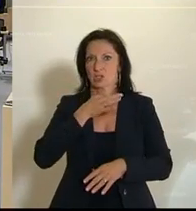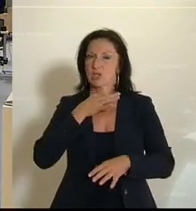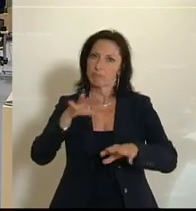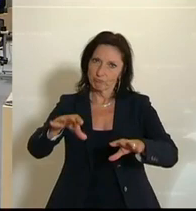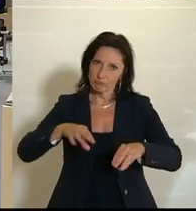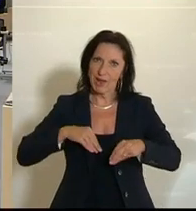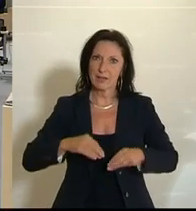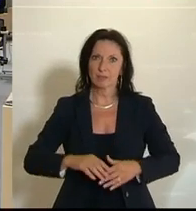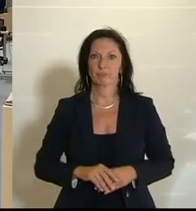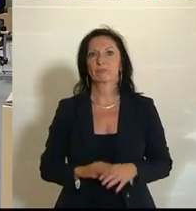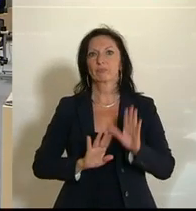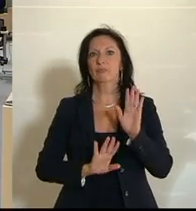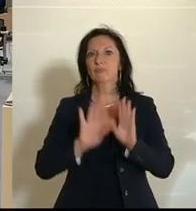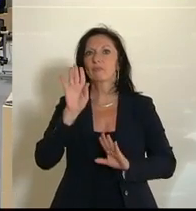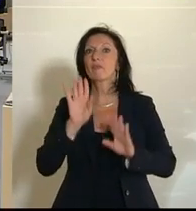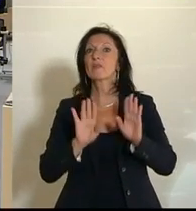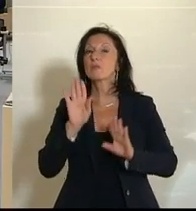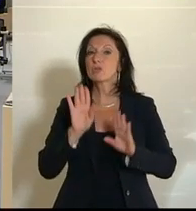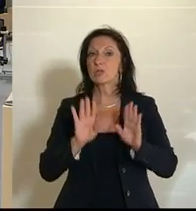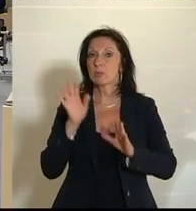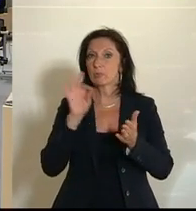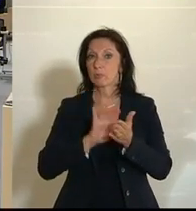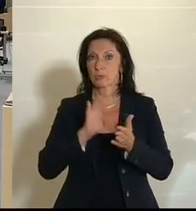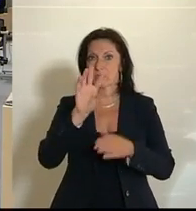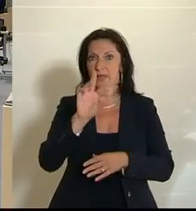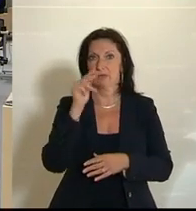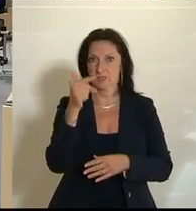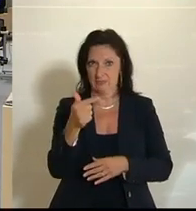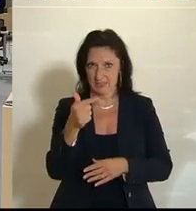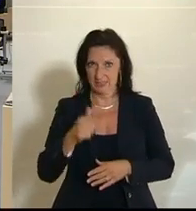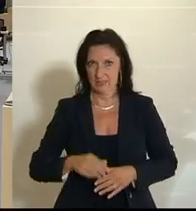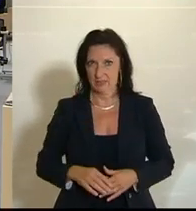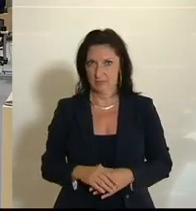angenommen. Abstimmung über den Tagesordnungspunkt 23,